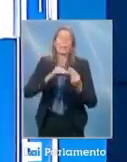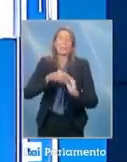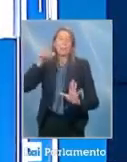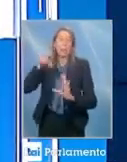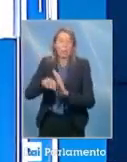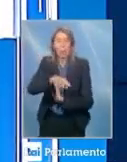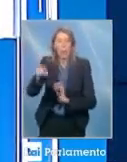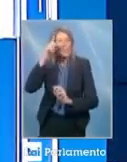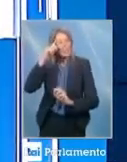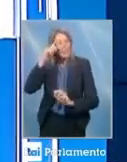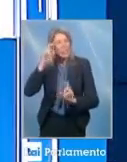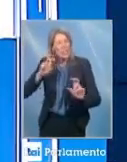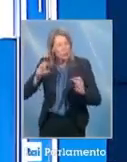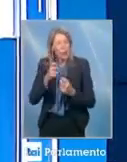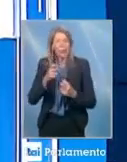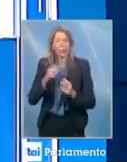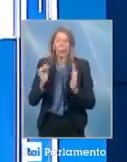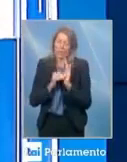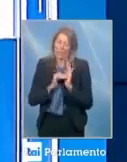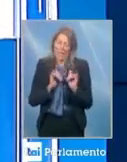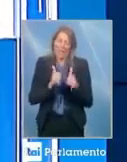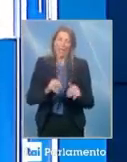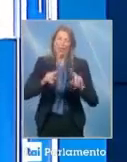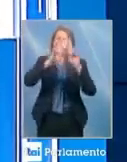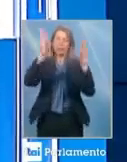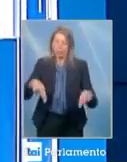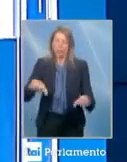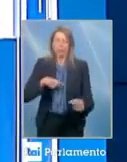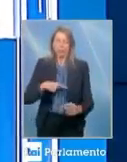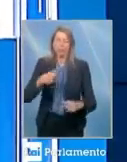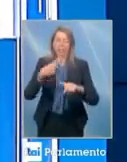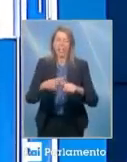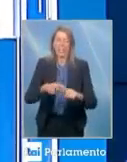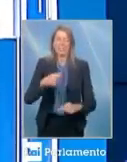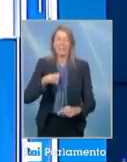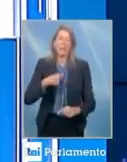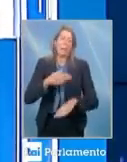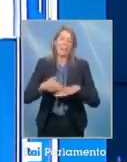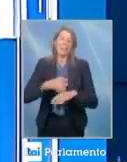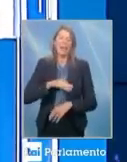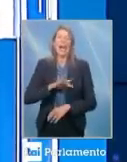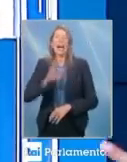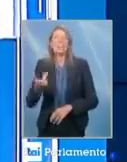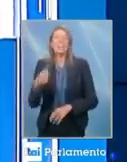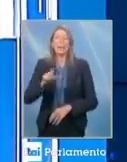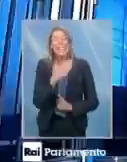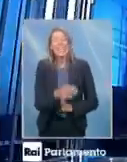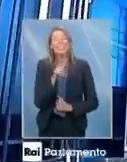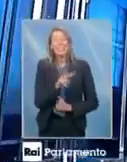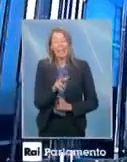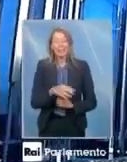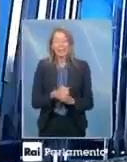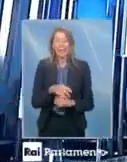fate questo sforzo, uscite di casa, andate nel seggio elettorale, mettete la vostra X su Alternativa Alternativa per l'Italia, quantomeno per avere un'opposizione in Parlamento.